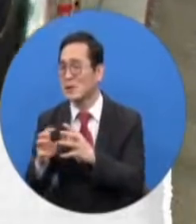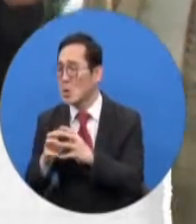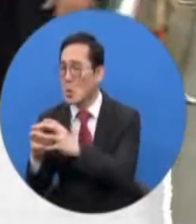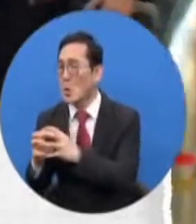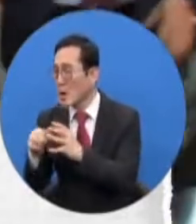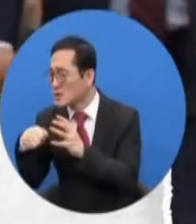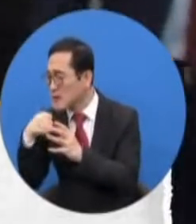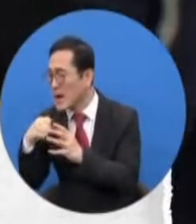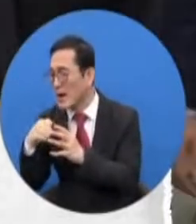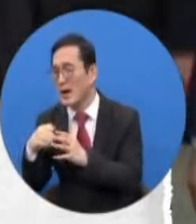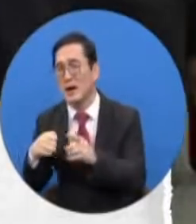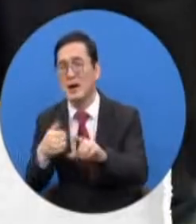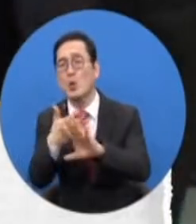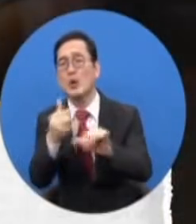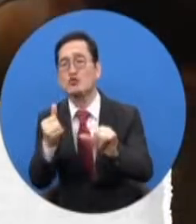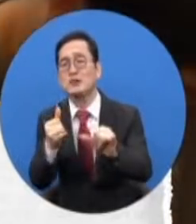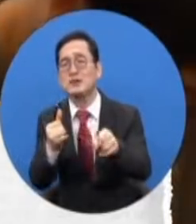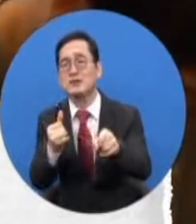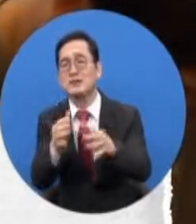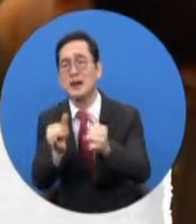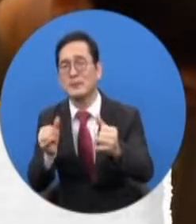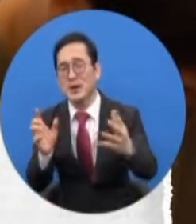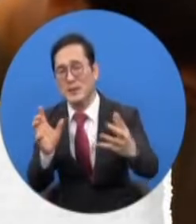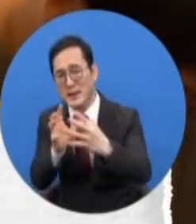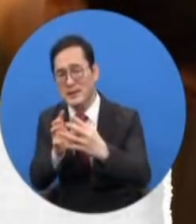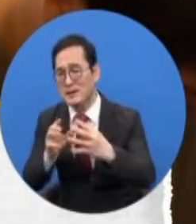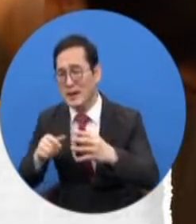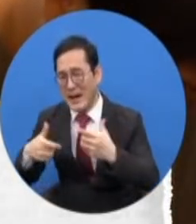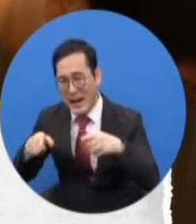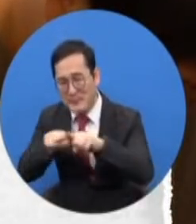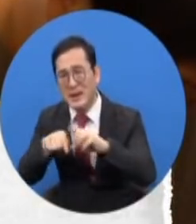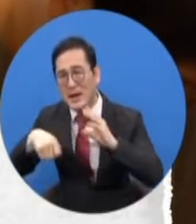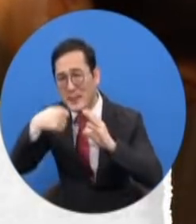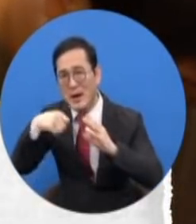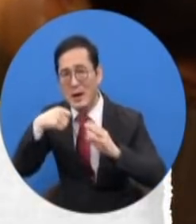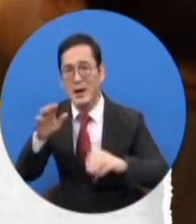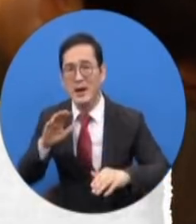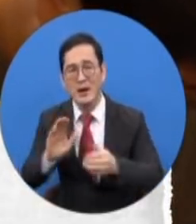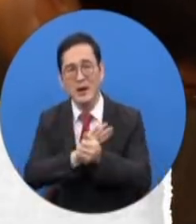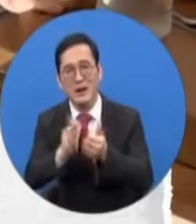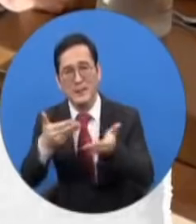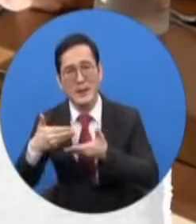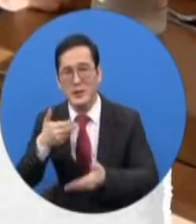모습이 보도되면서 이 외교 행사인데 왜 상대 국가에게 제대로 이